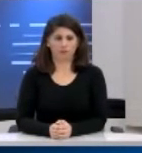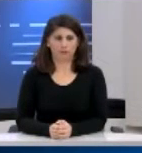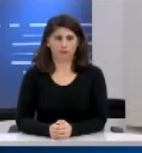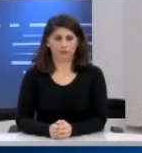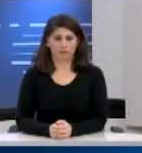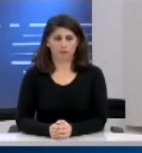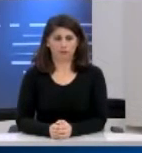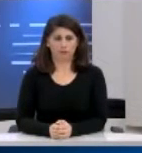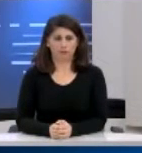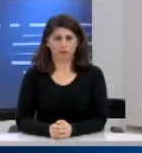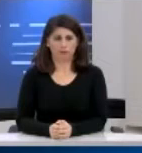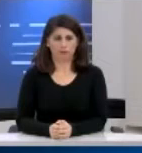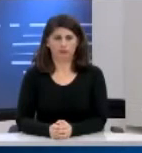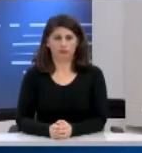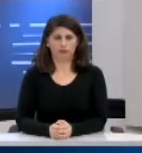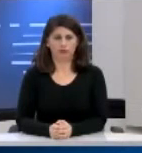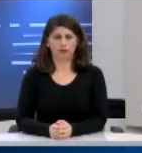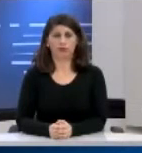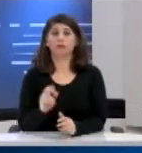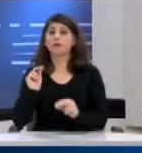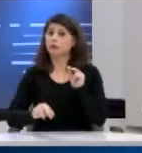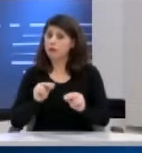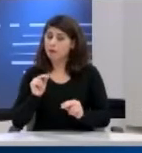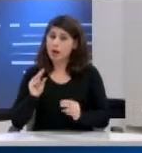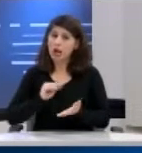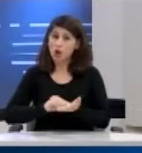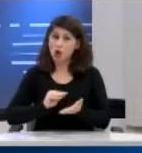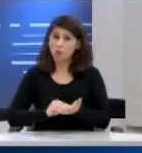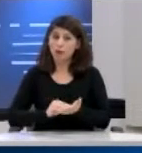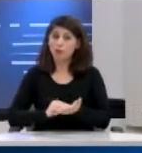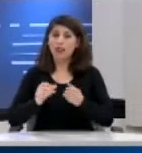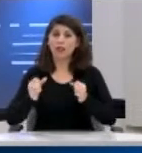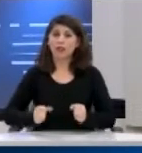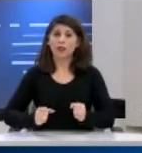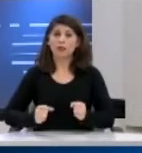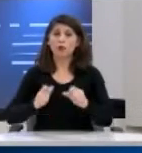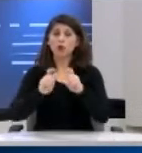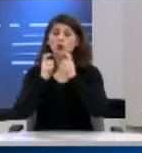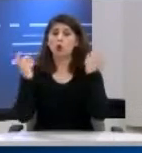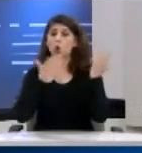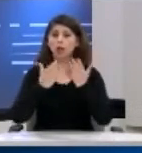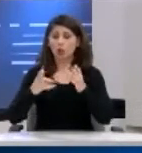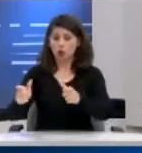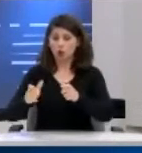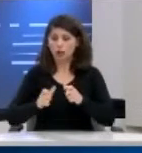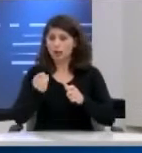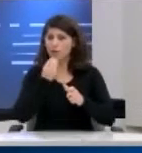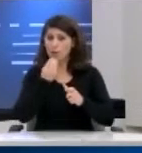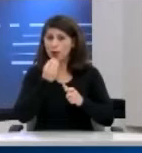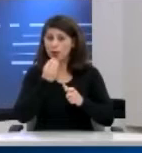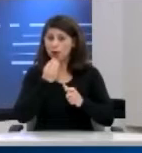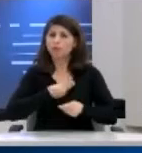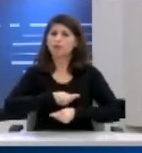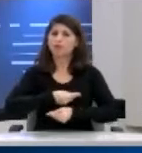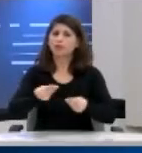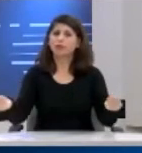Θεσπίσαμε επίσης, κυρίες και κύριοι συνάδελφοι, το θεσμό των σχολικών γευμάτων που παρέχονται